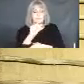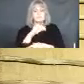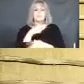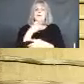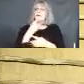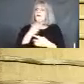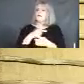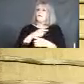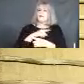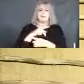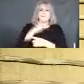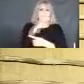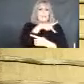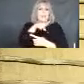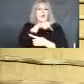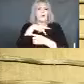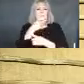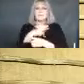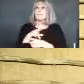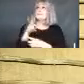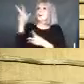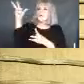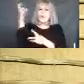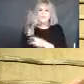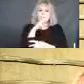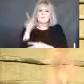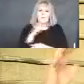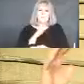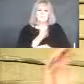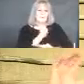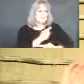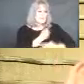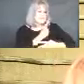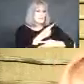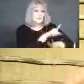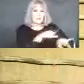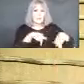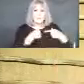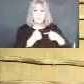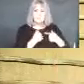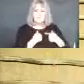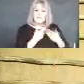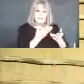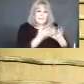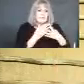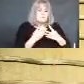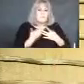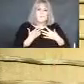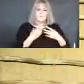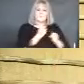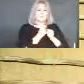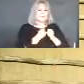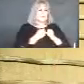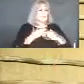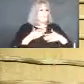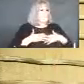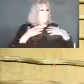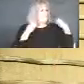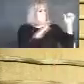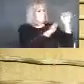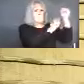aan Pilatus, so praat hulle met die Here. Here, luister dan nou na al die dreigemente en gee vir